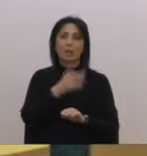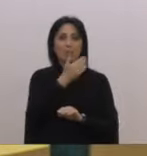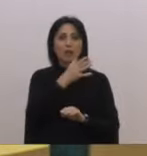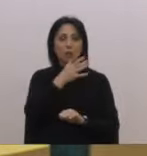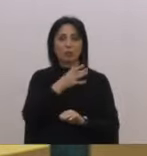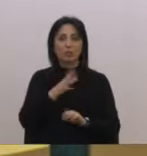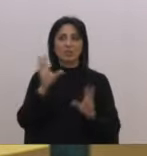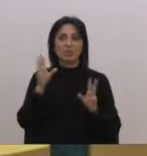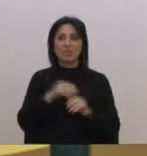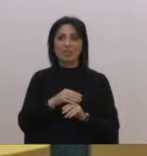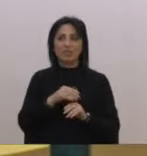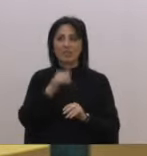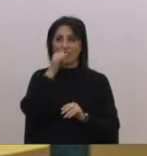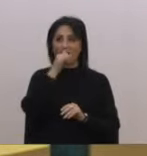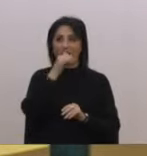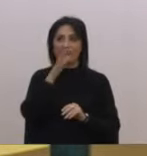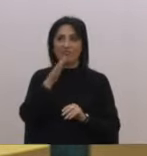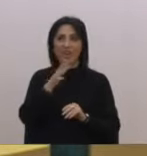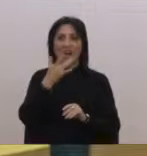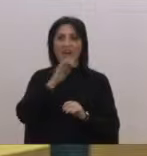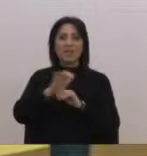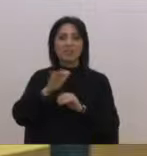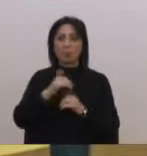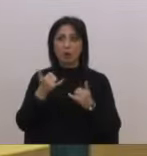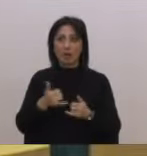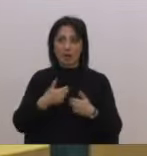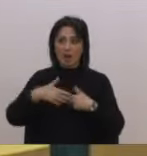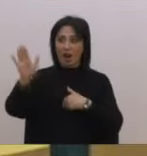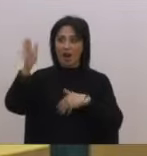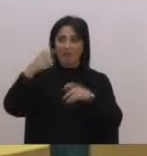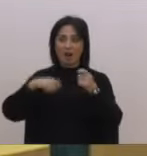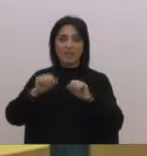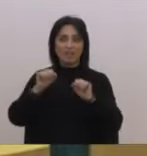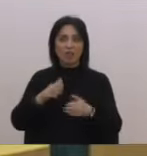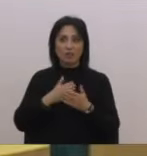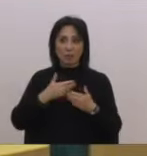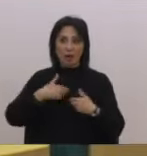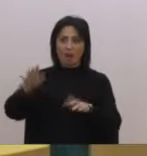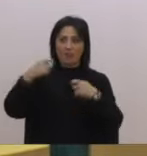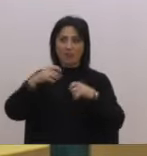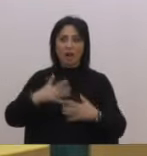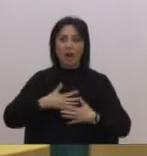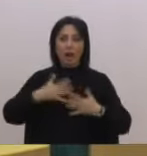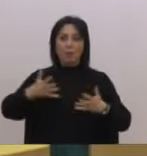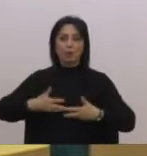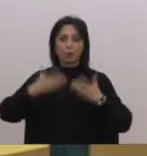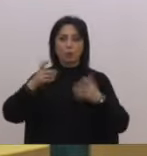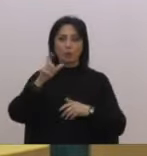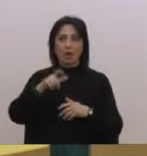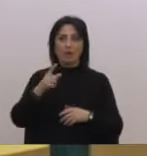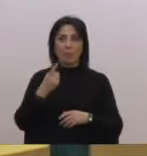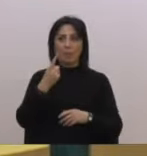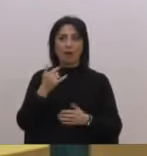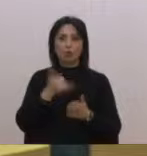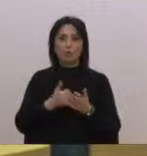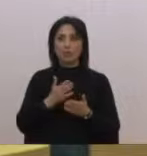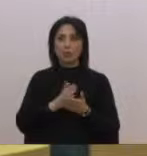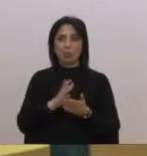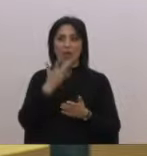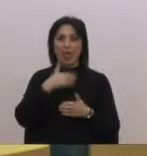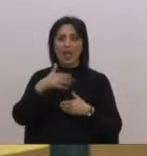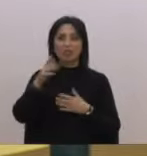tot. Verga condau exportul vira pe dahla, ca gop, da, sara mai sa șoliva, ca uita, nu, da, mai sunt cost, acum, martu e scoarare benzinia, exportul e